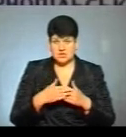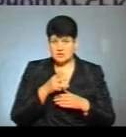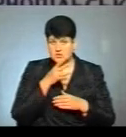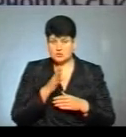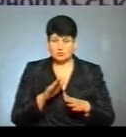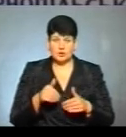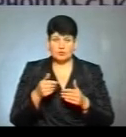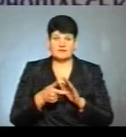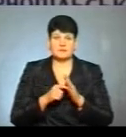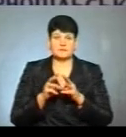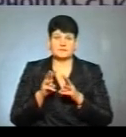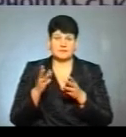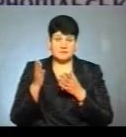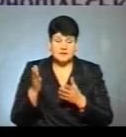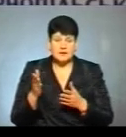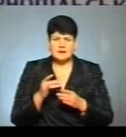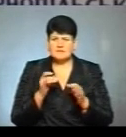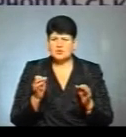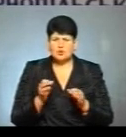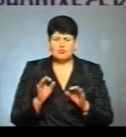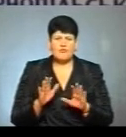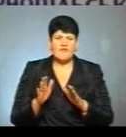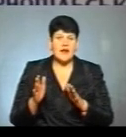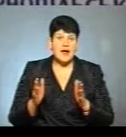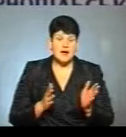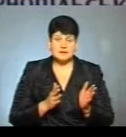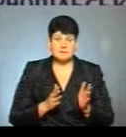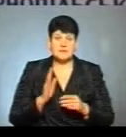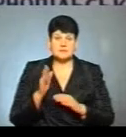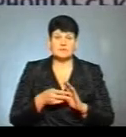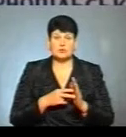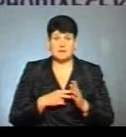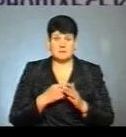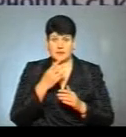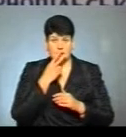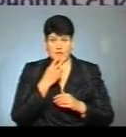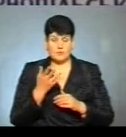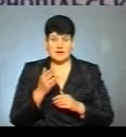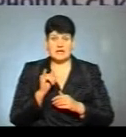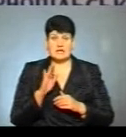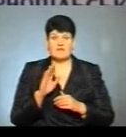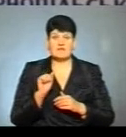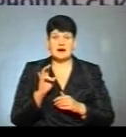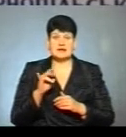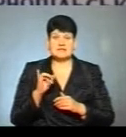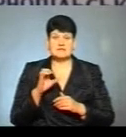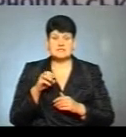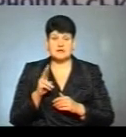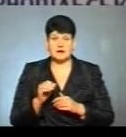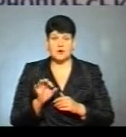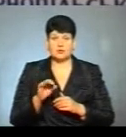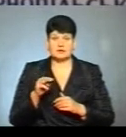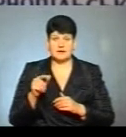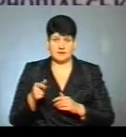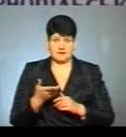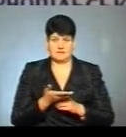буде поданий на Кабмін, і в жодному з варіантів перспективного плану ми не побачили Іванівської ОТГ в складі